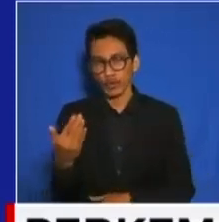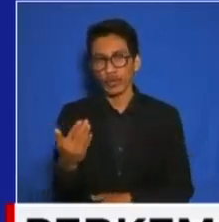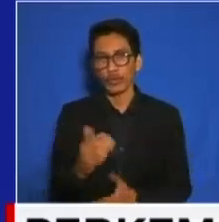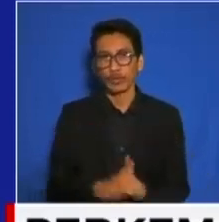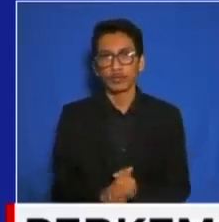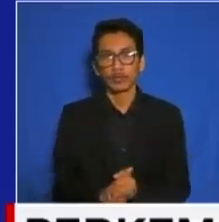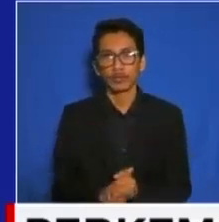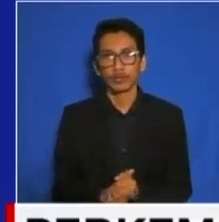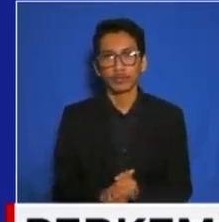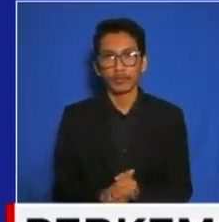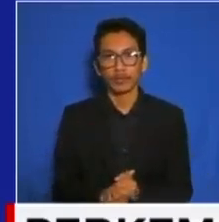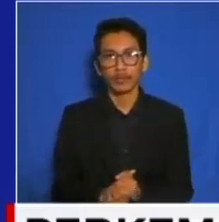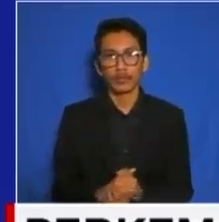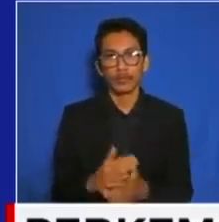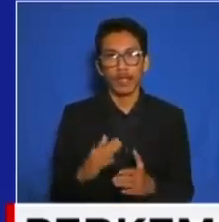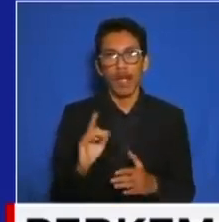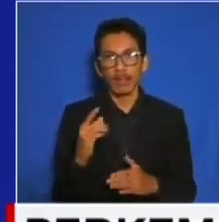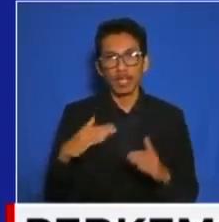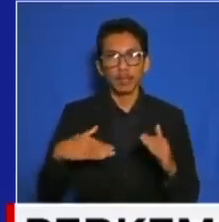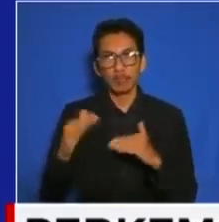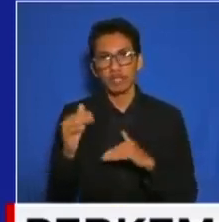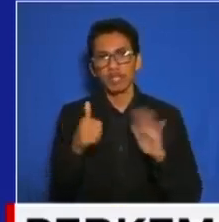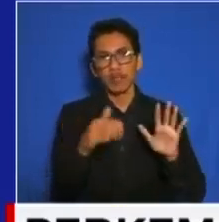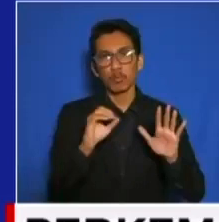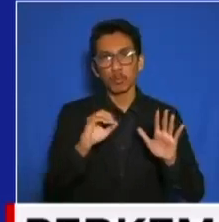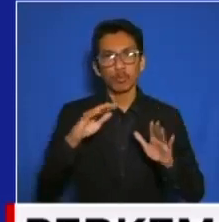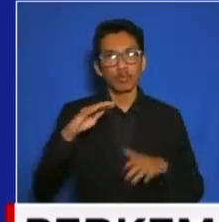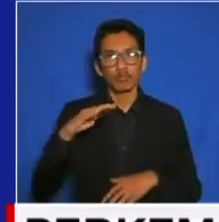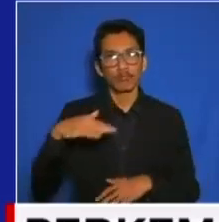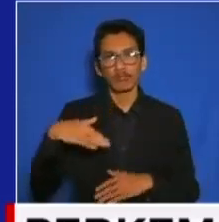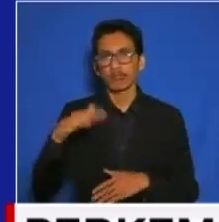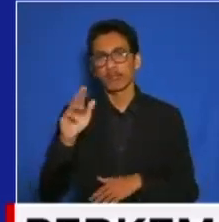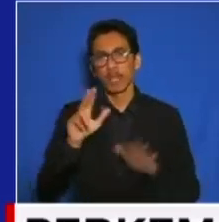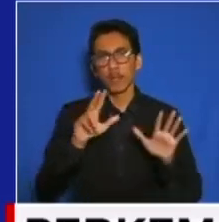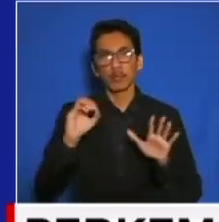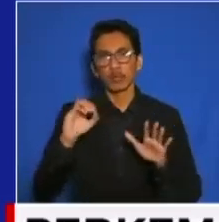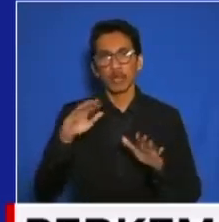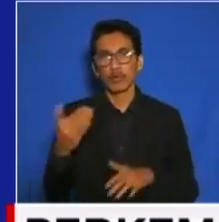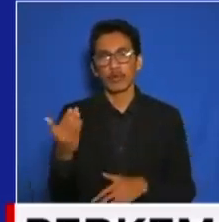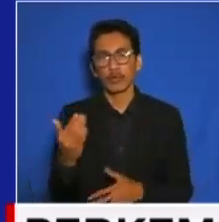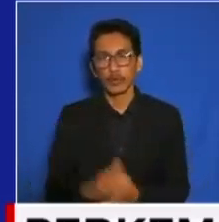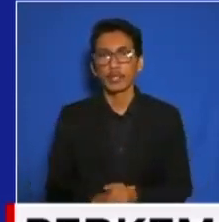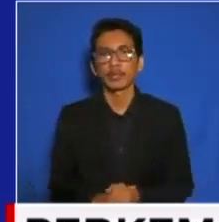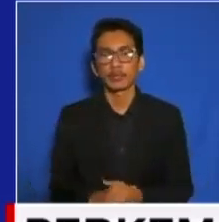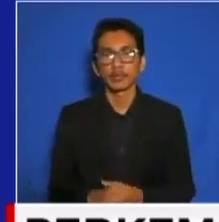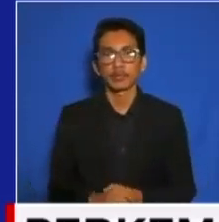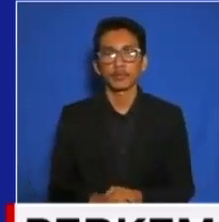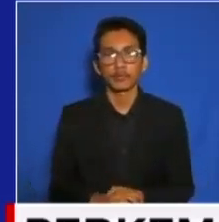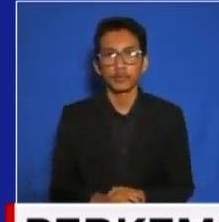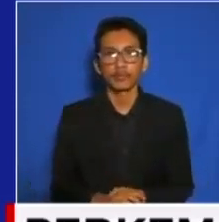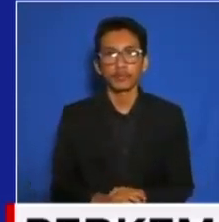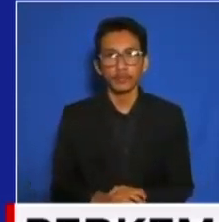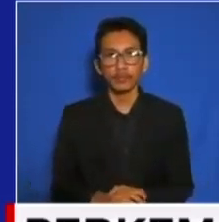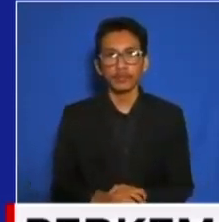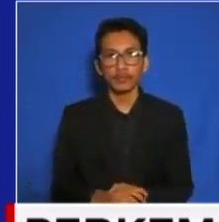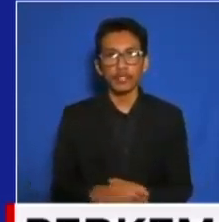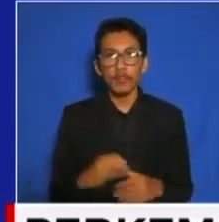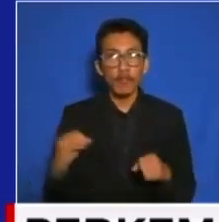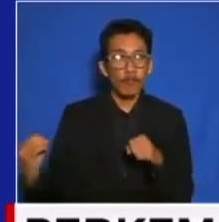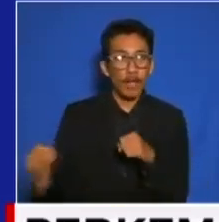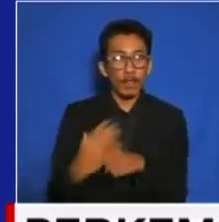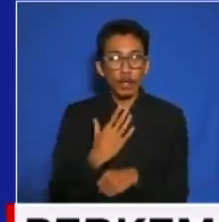61 tahun ke arah 80 tahun. Faktor komorbid yang paling banyak, yang pertama adalah